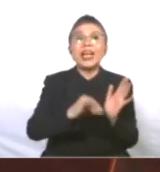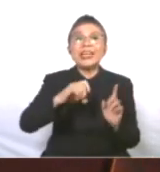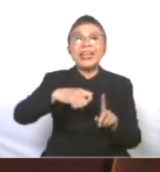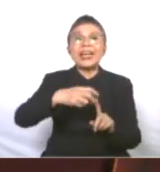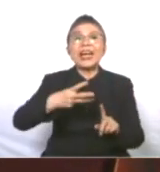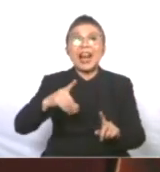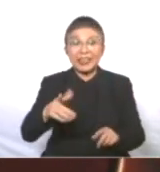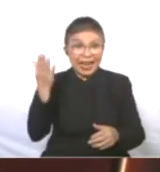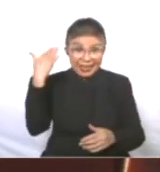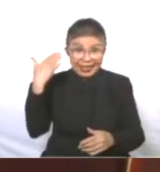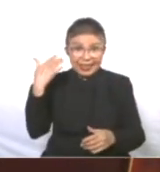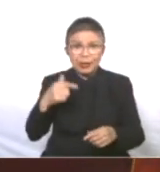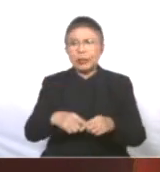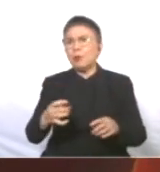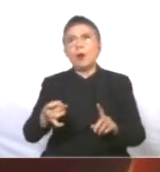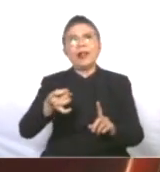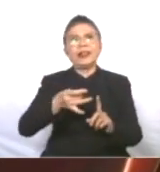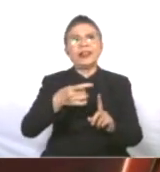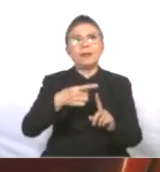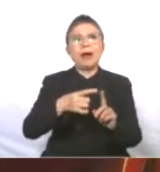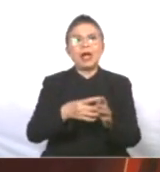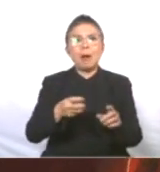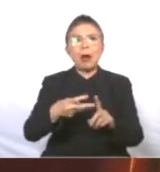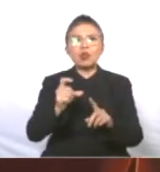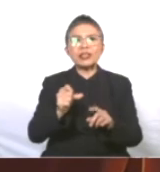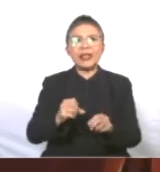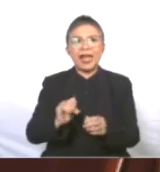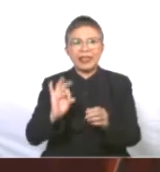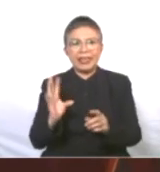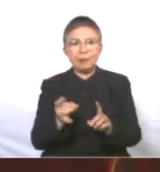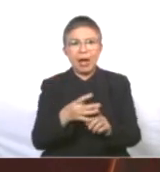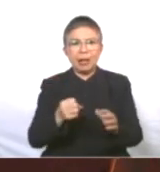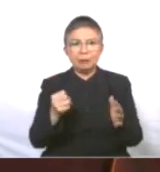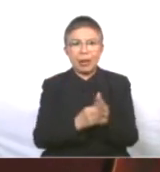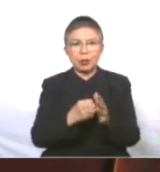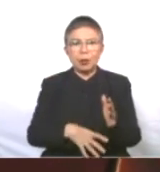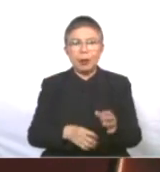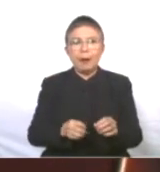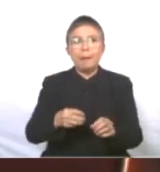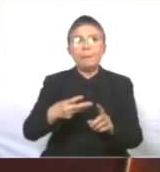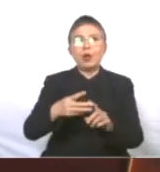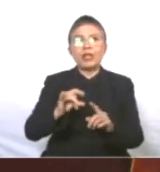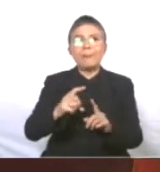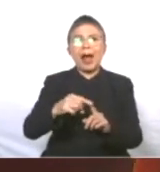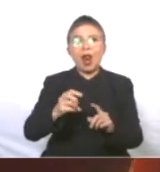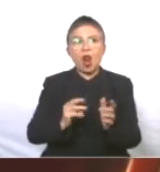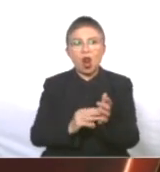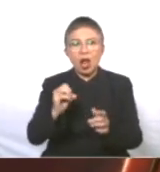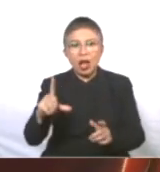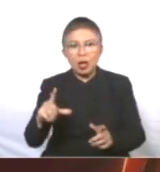bicara masalah tembaga, boksit, timah, tembaga, bioetanol,